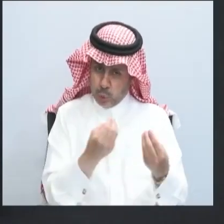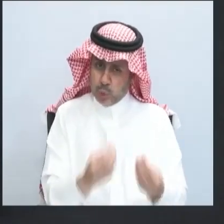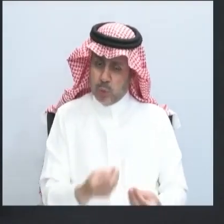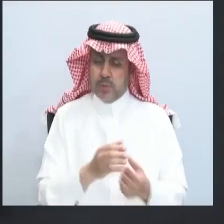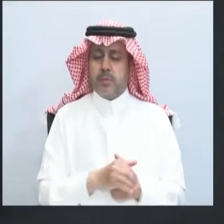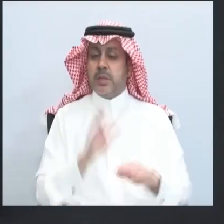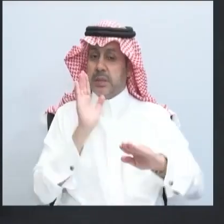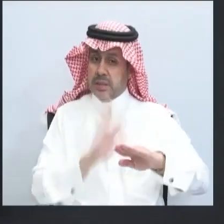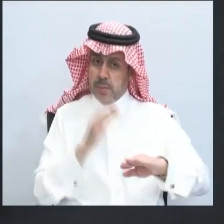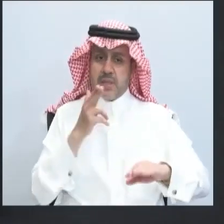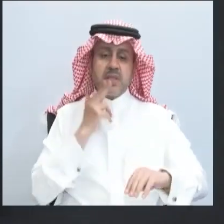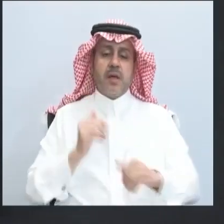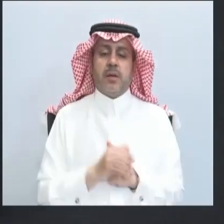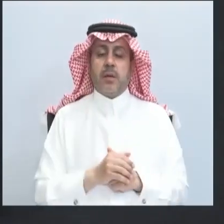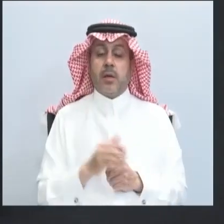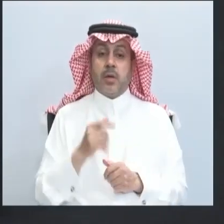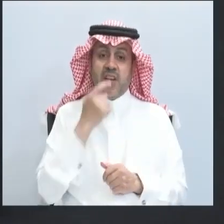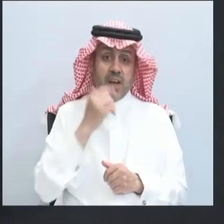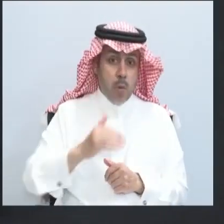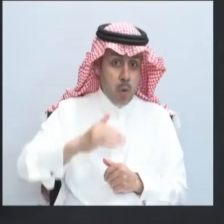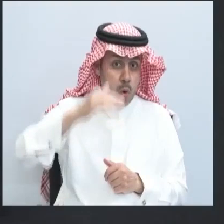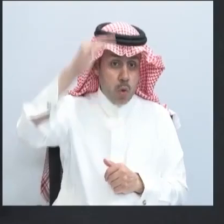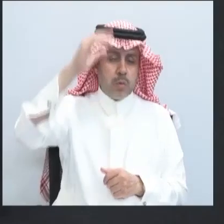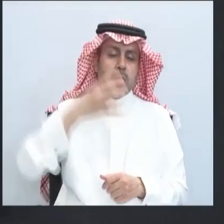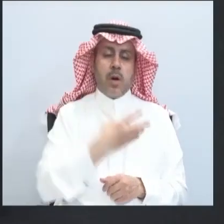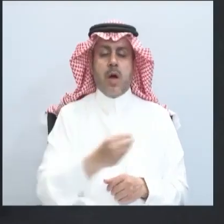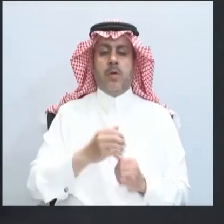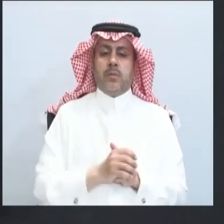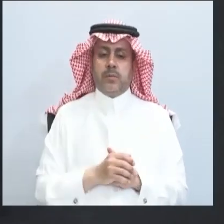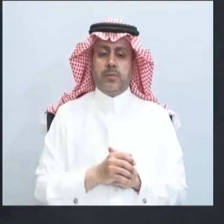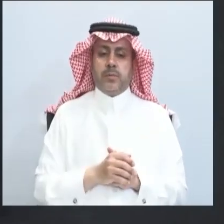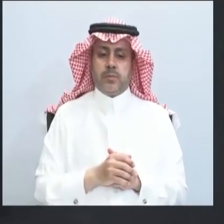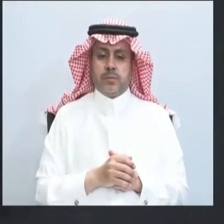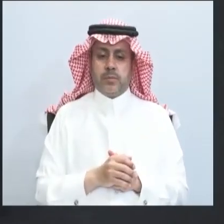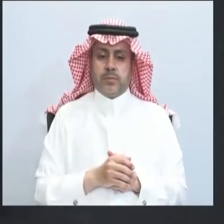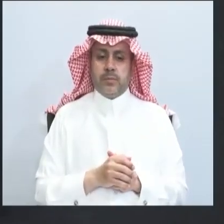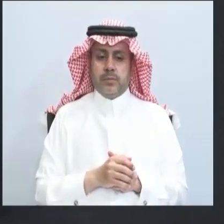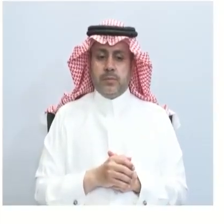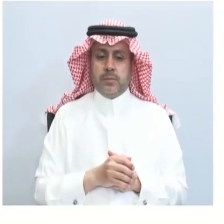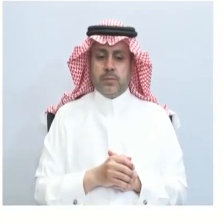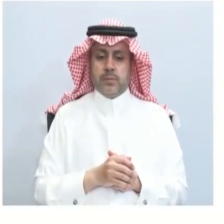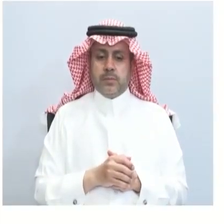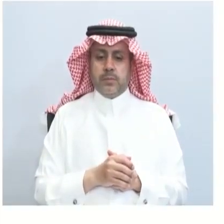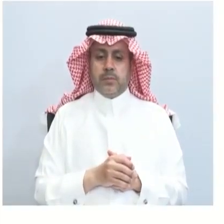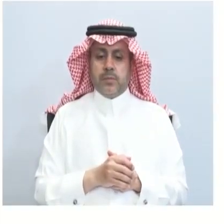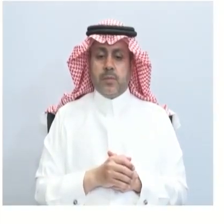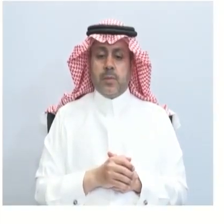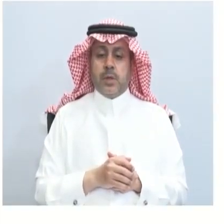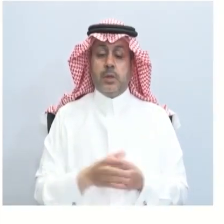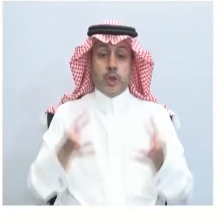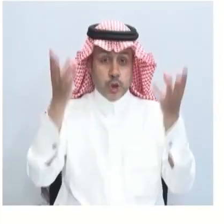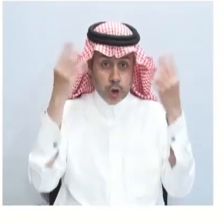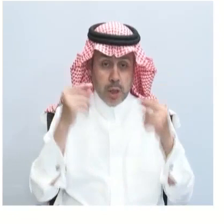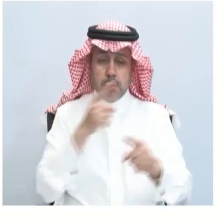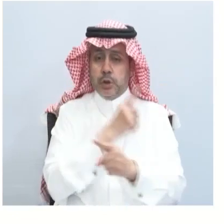صالحه حتى يكون فيه جانب الرحمه اذا كبر كذلكم تعليم ام